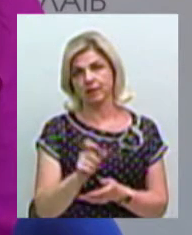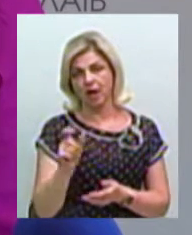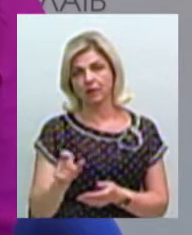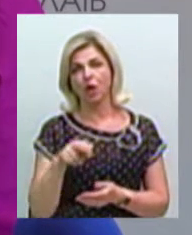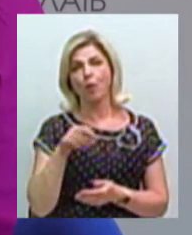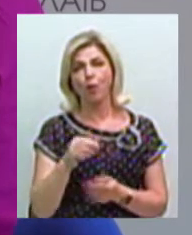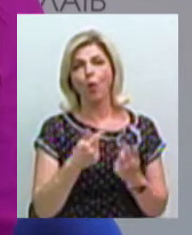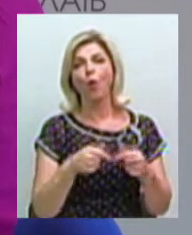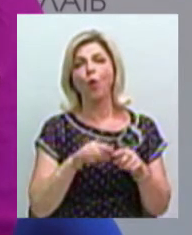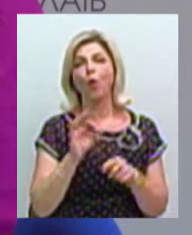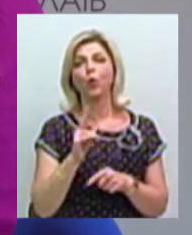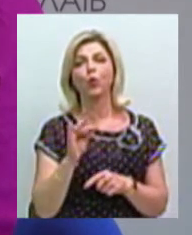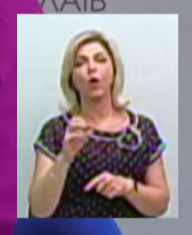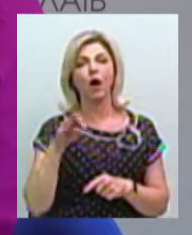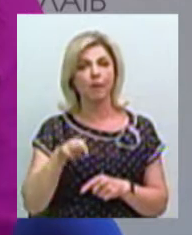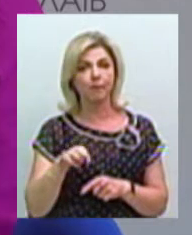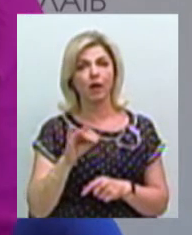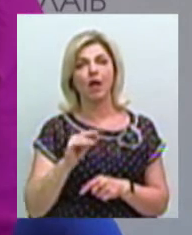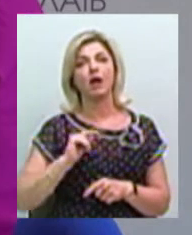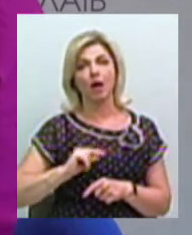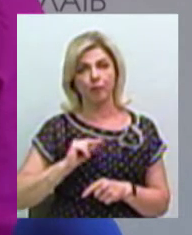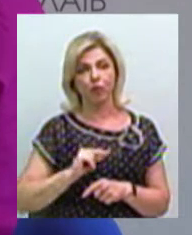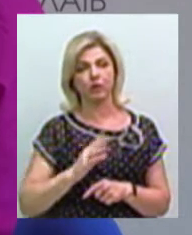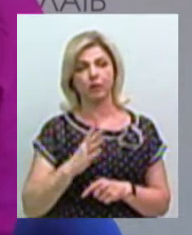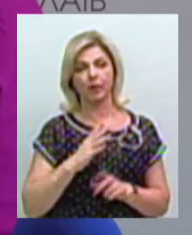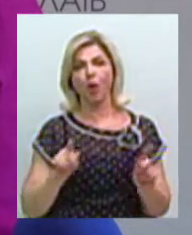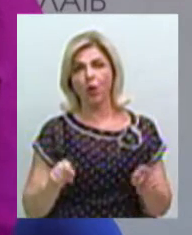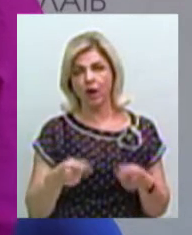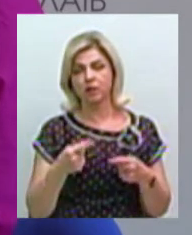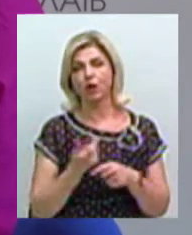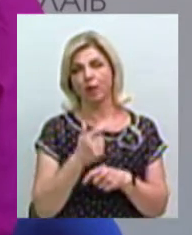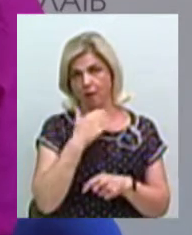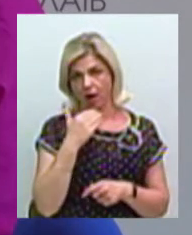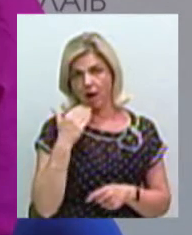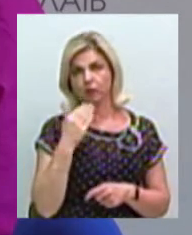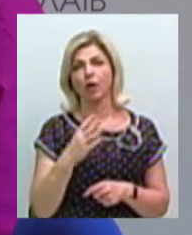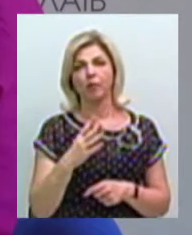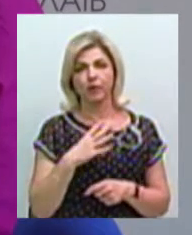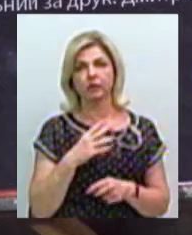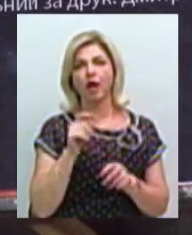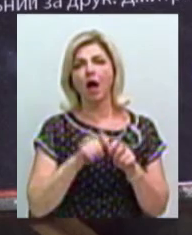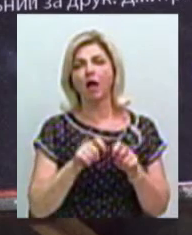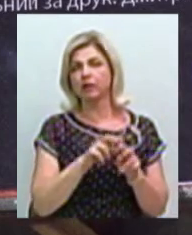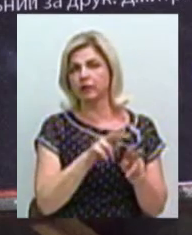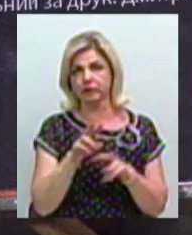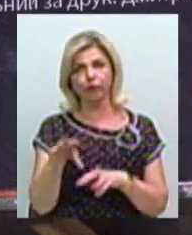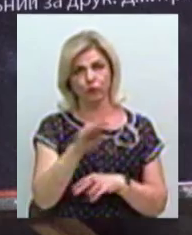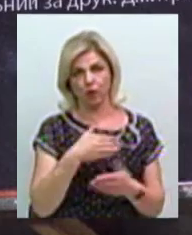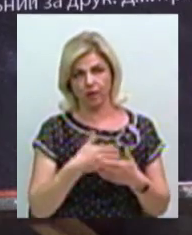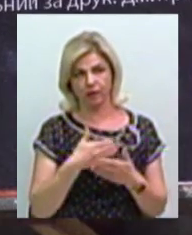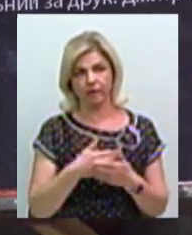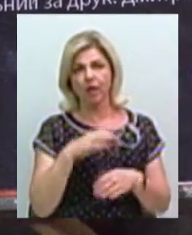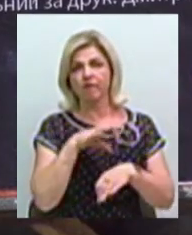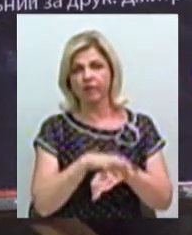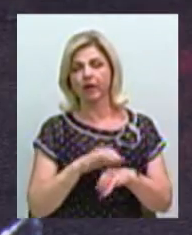округам. І відповідно роботи було з точки зору як організації нас багато. Ми аналізували всю активність. Зафіксували порушення під